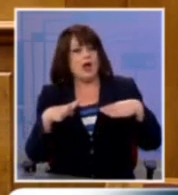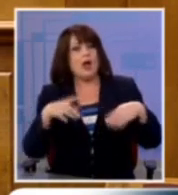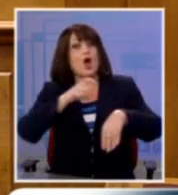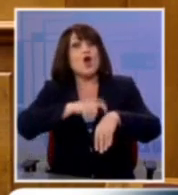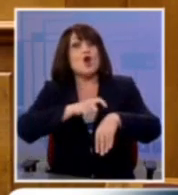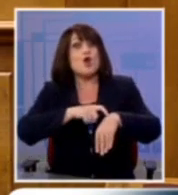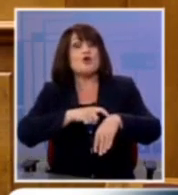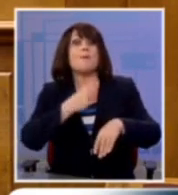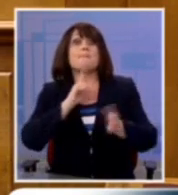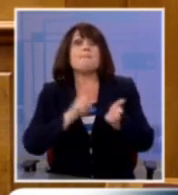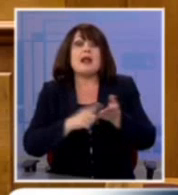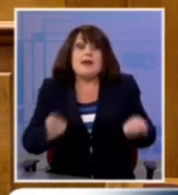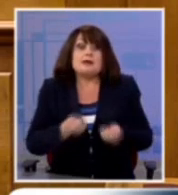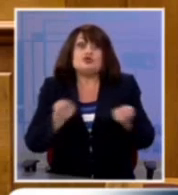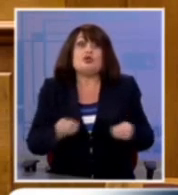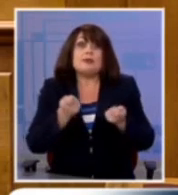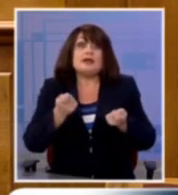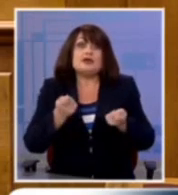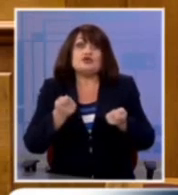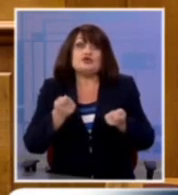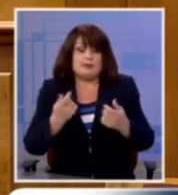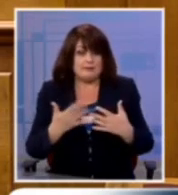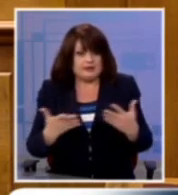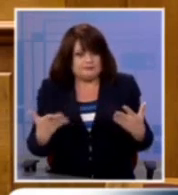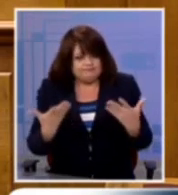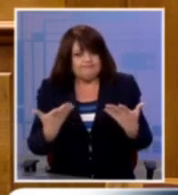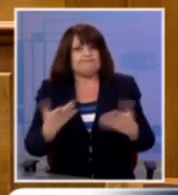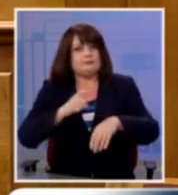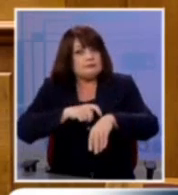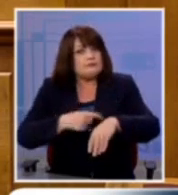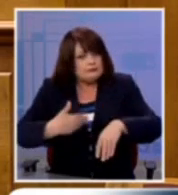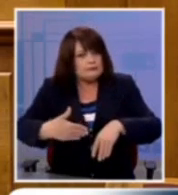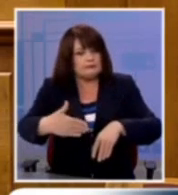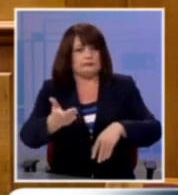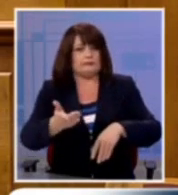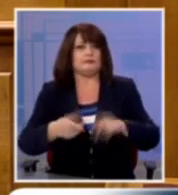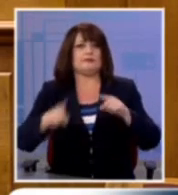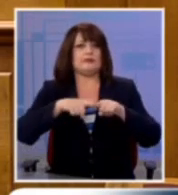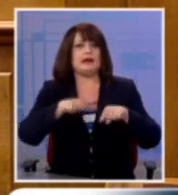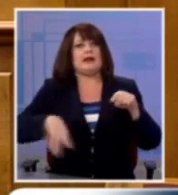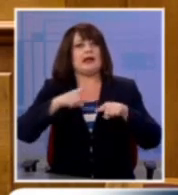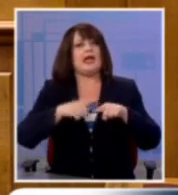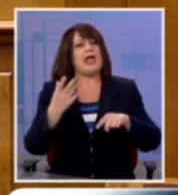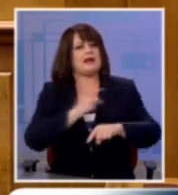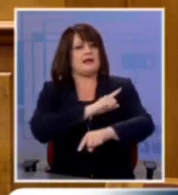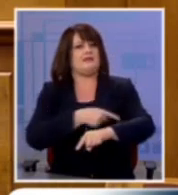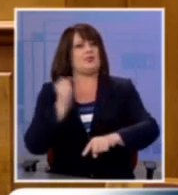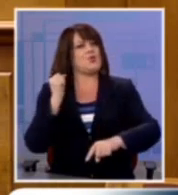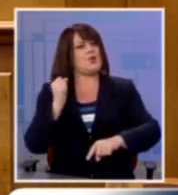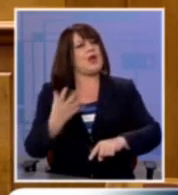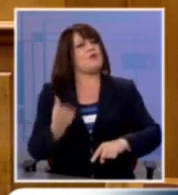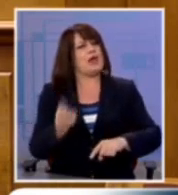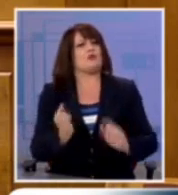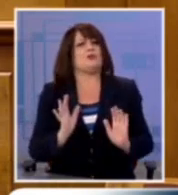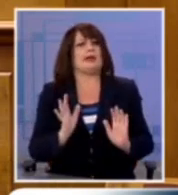να τον αξιοποιήσουμε αυτό το χώρο και το χρόνο. Η χώρα μας έχει συγκριτικά πλεονεκτήματα.